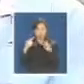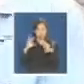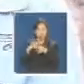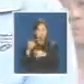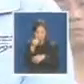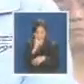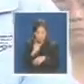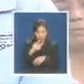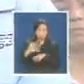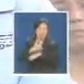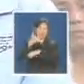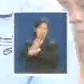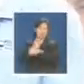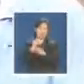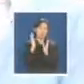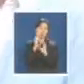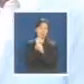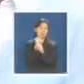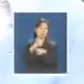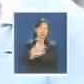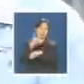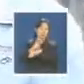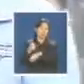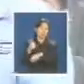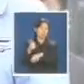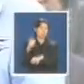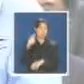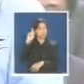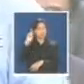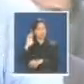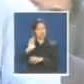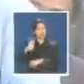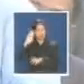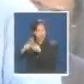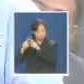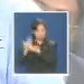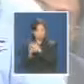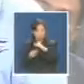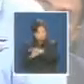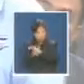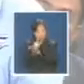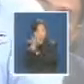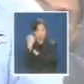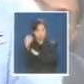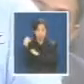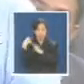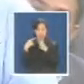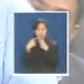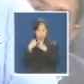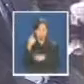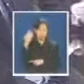การเมืองเขาจ่ายเยอะนะฮะทีนี้ถามว่าที่ผ่านมาเนี่ยไม่ได้ทำหรืออย่าง